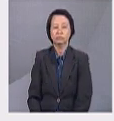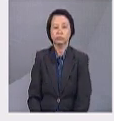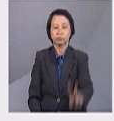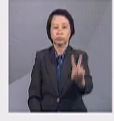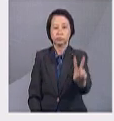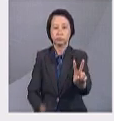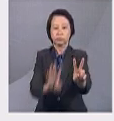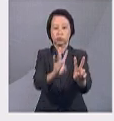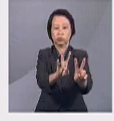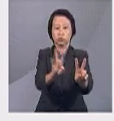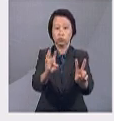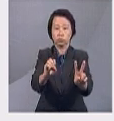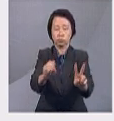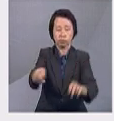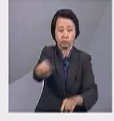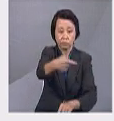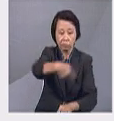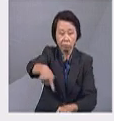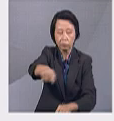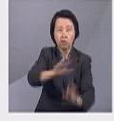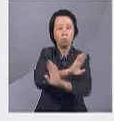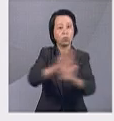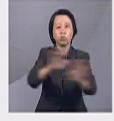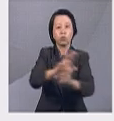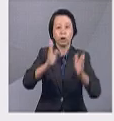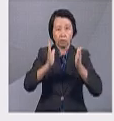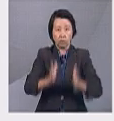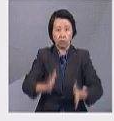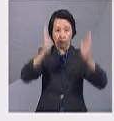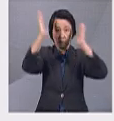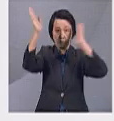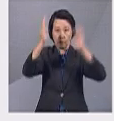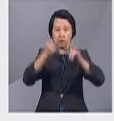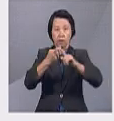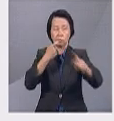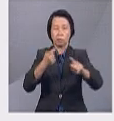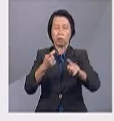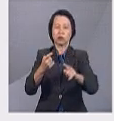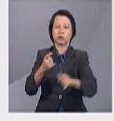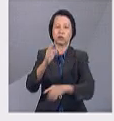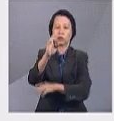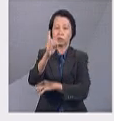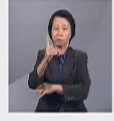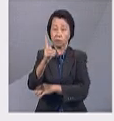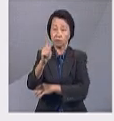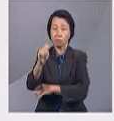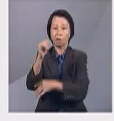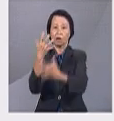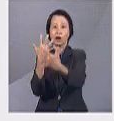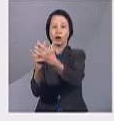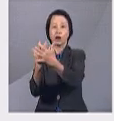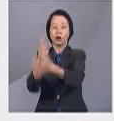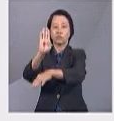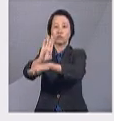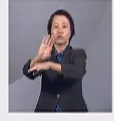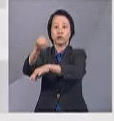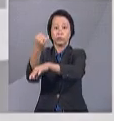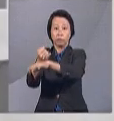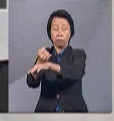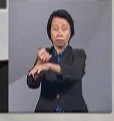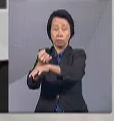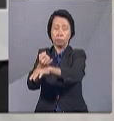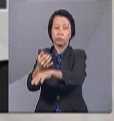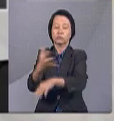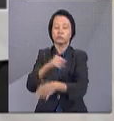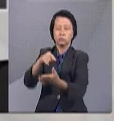270cc di kalangan bukan warga negara adalah Day pada two tahanan immigration Bukit Jalil dimana